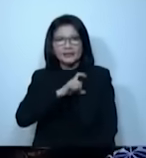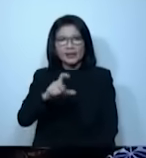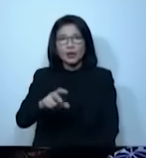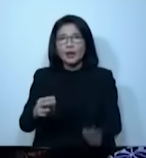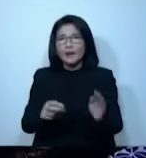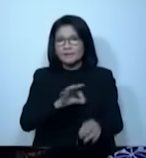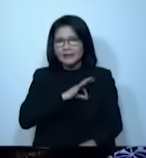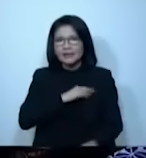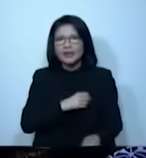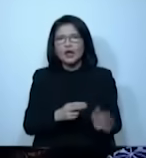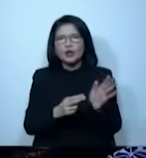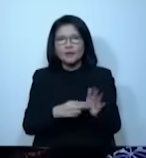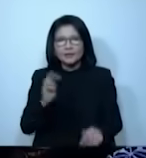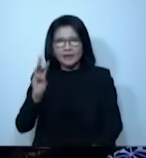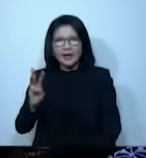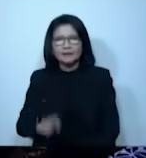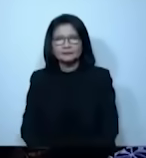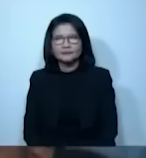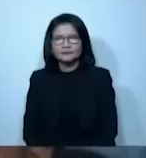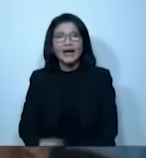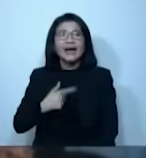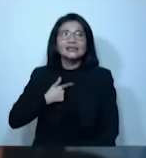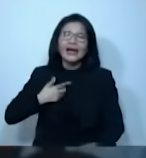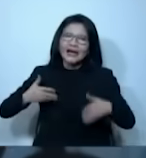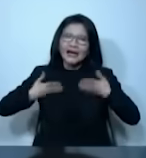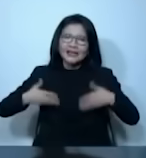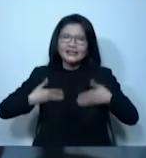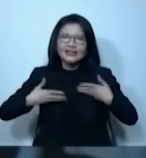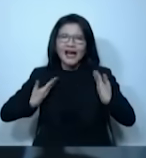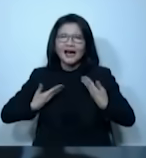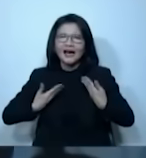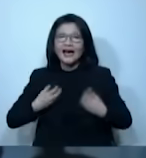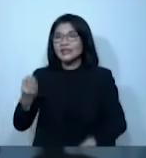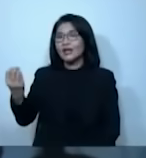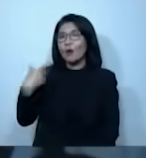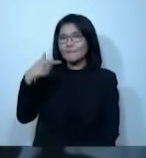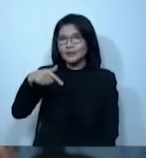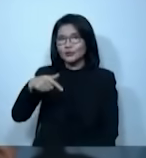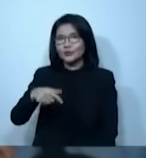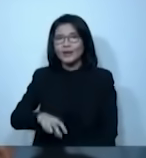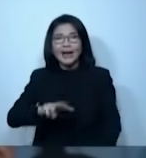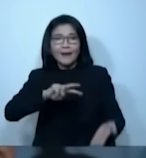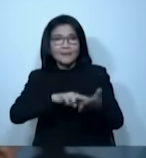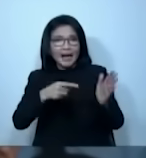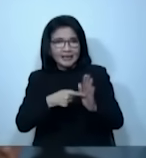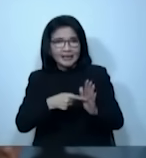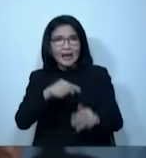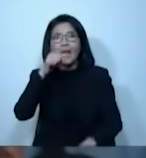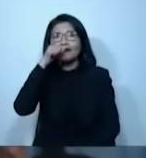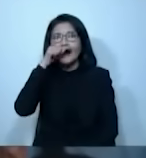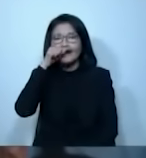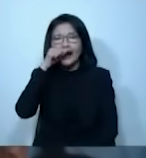urut 3 waktu Bapak 1 menit E saya saya senang mendengar jawaban itu berarti e bapak